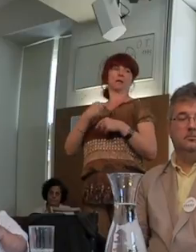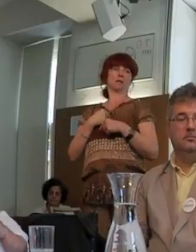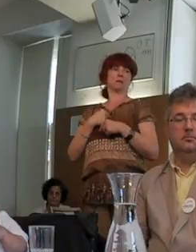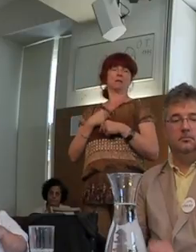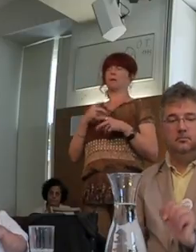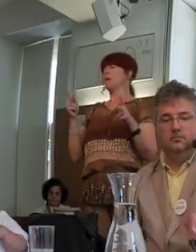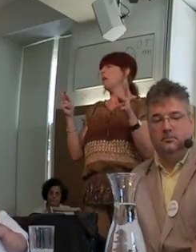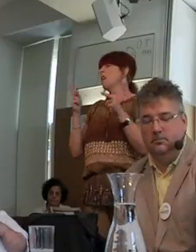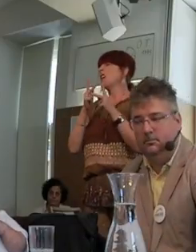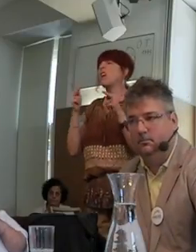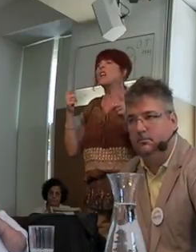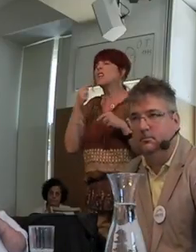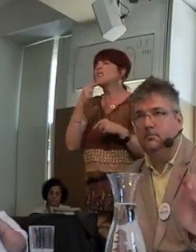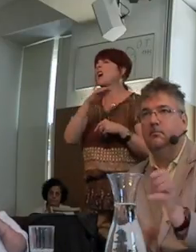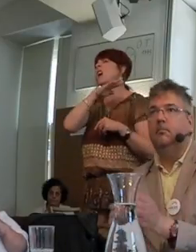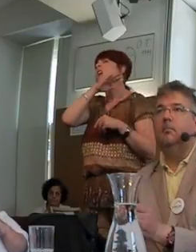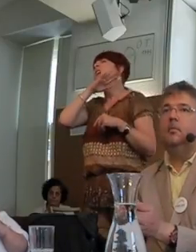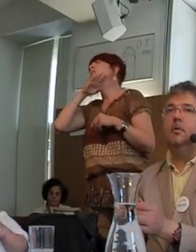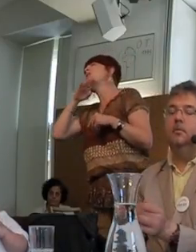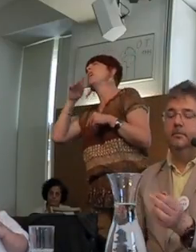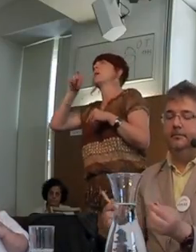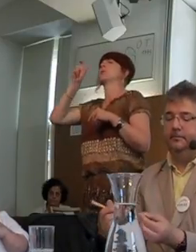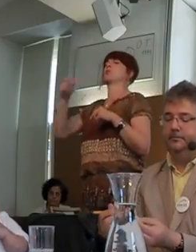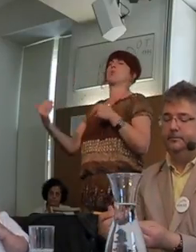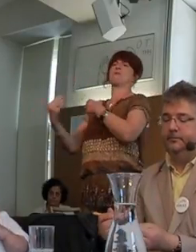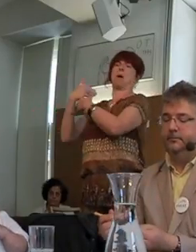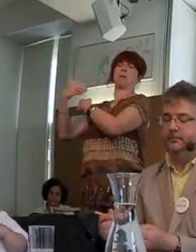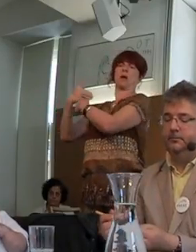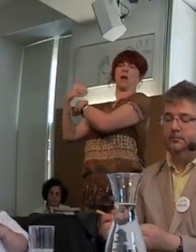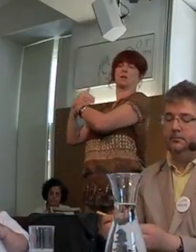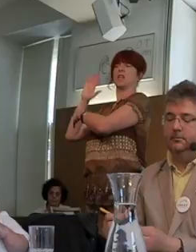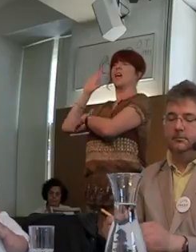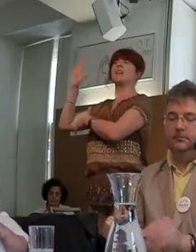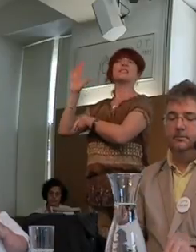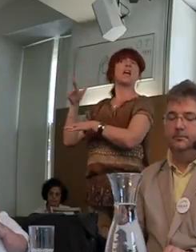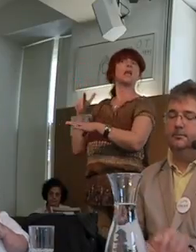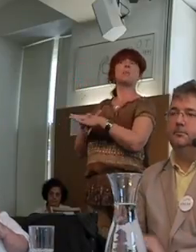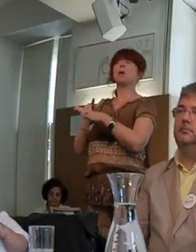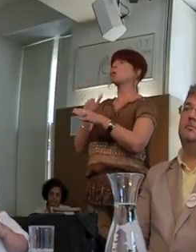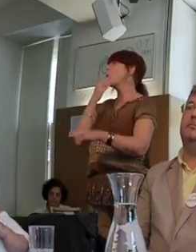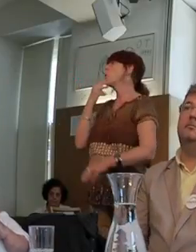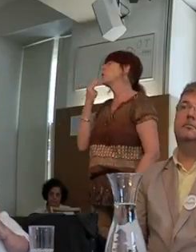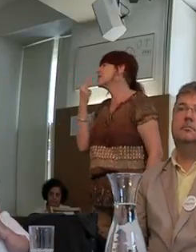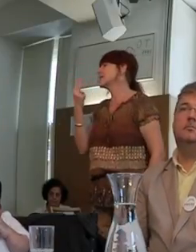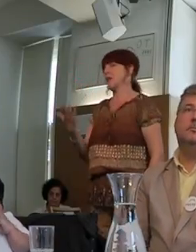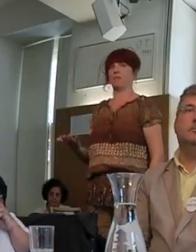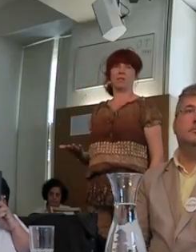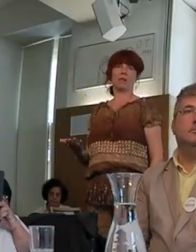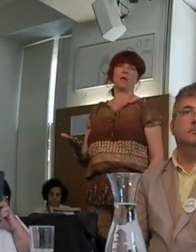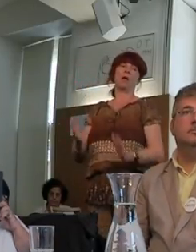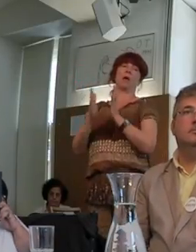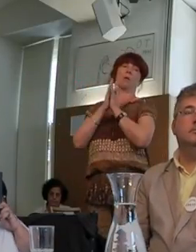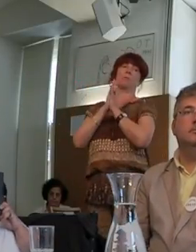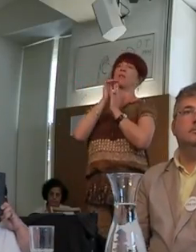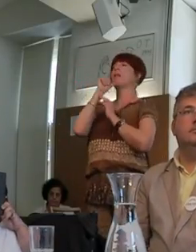erzählen, wie viele Leute wir im Laufe der Jahre zu Gast hatten, denen man ihre Behinderung nicht ansieht, verfallet bitte nicht